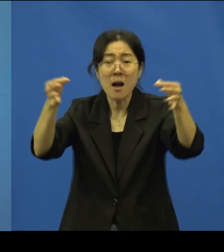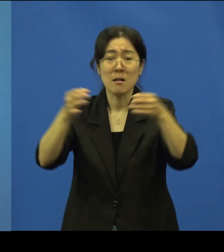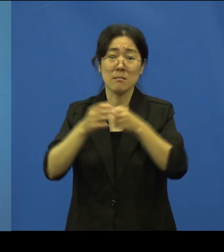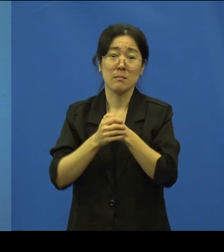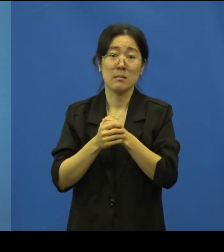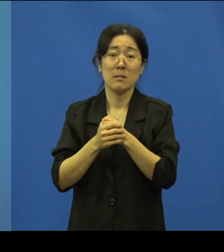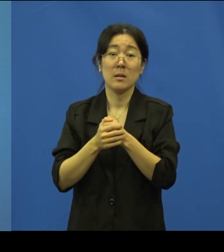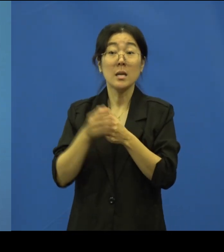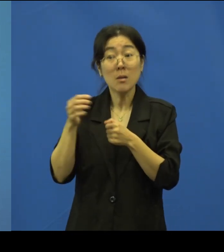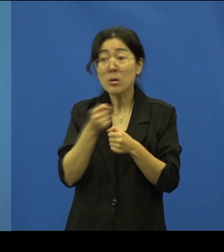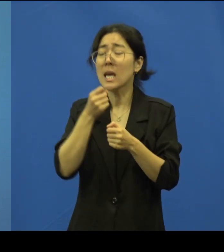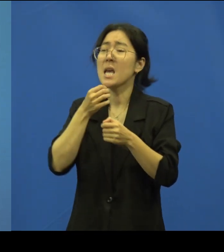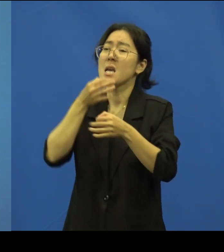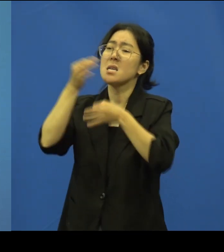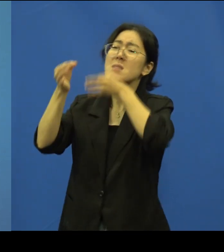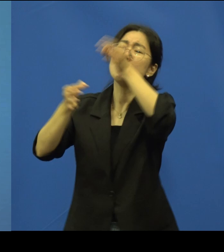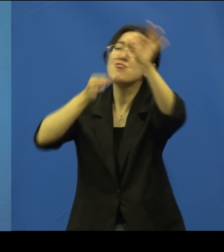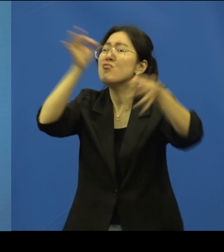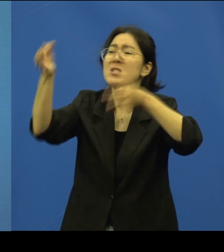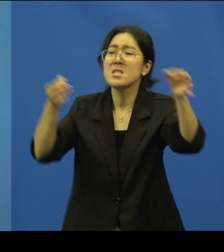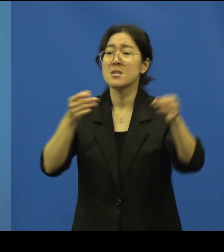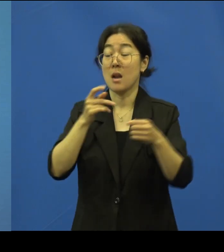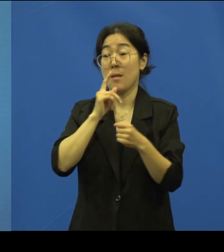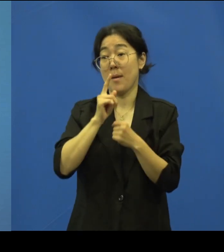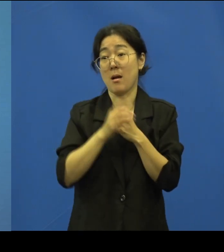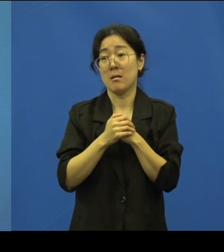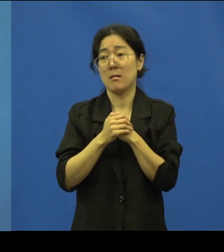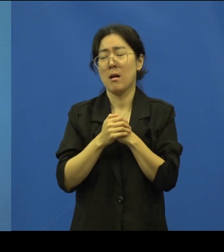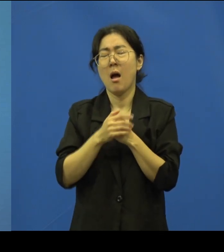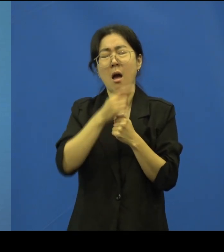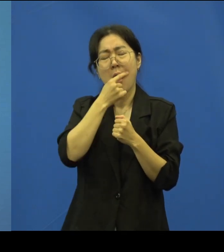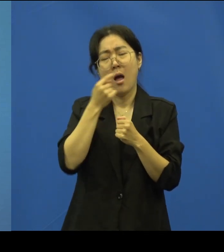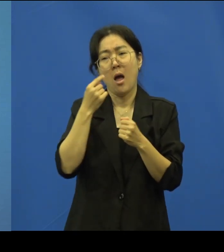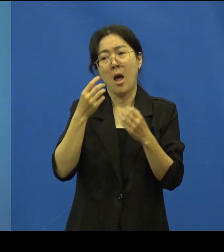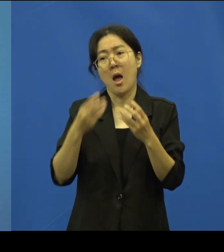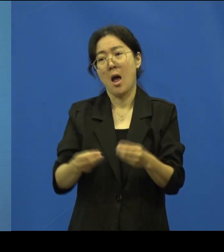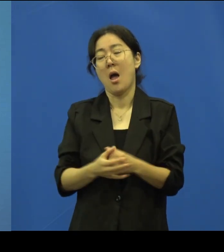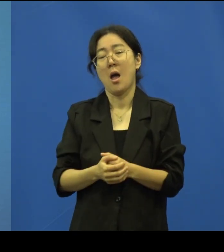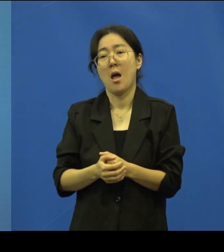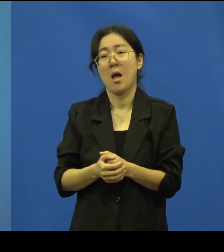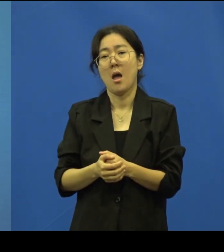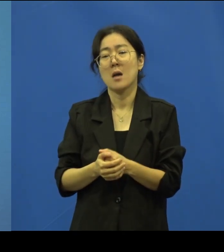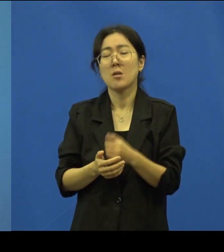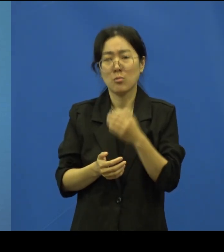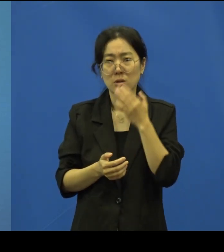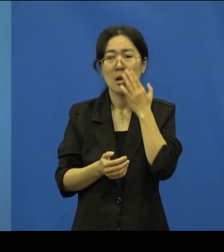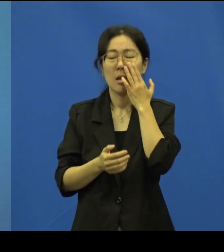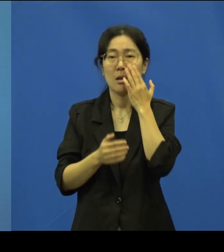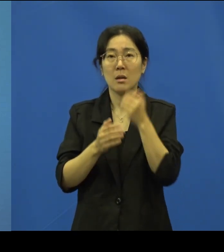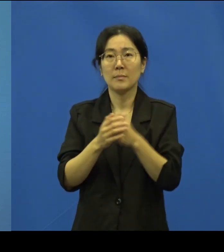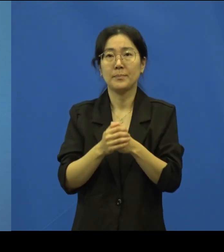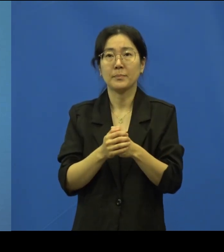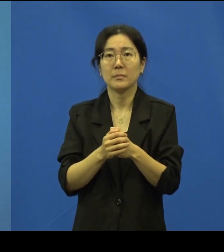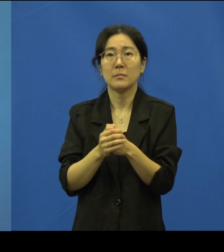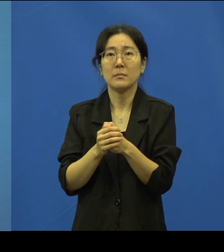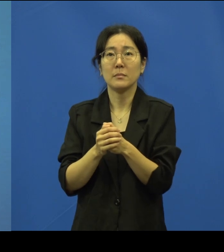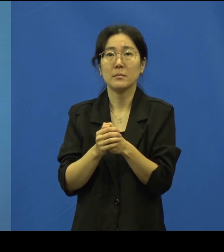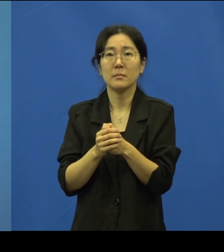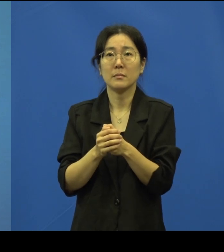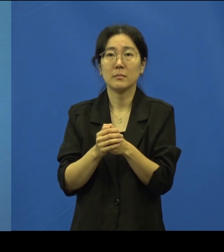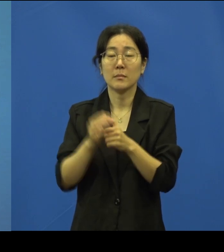하는구나, 이걸 새삼 확인을 하게 된 것이죠. 여러분, 우리가